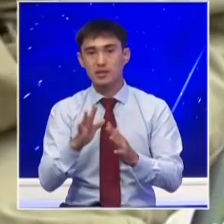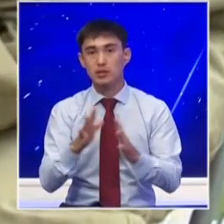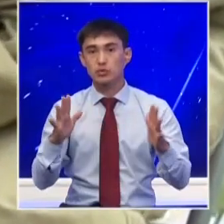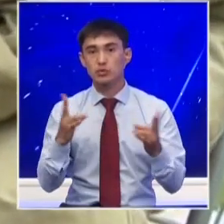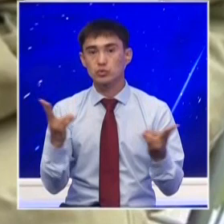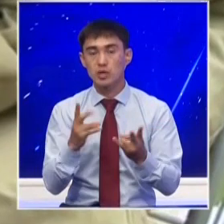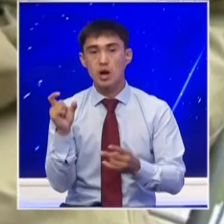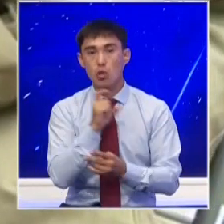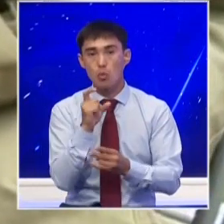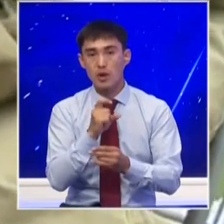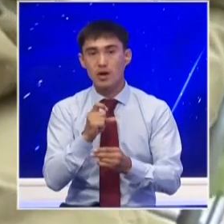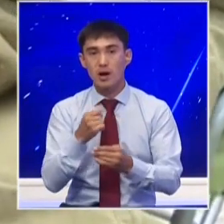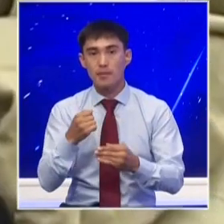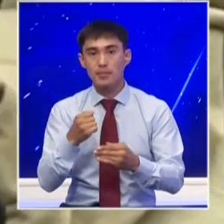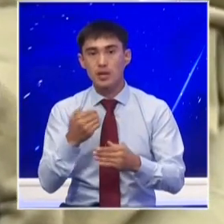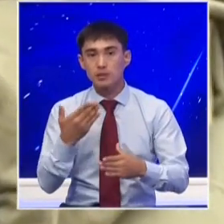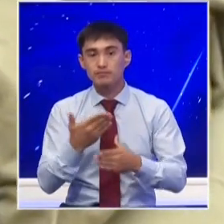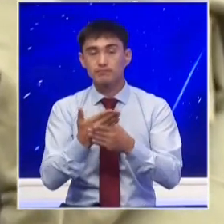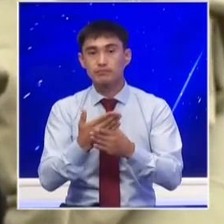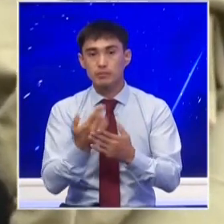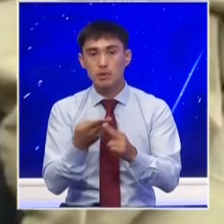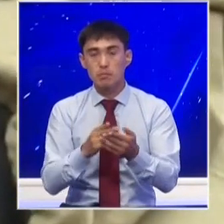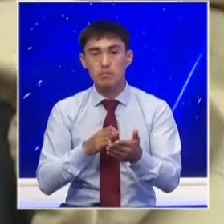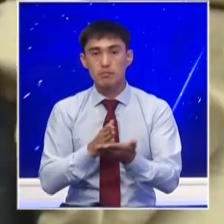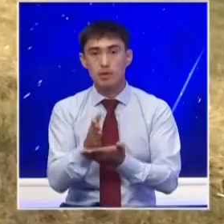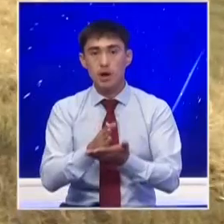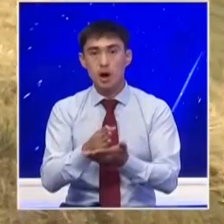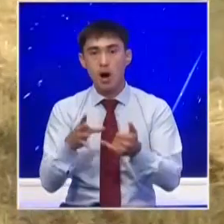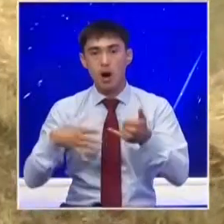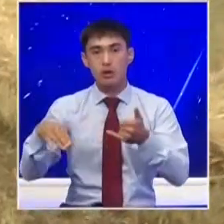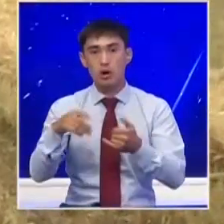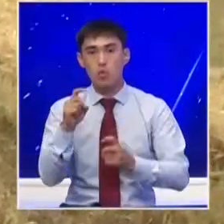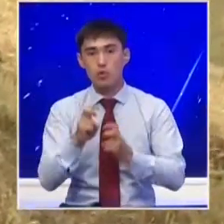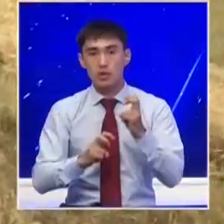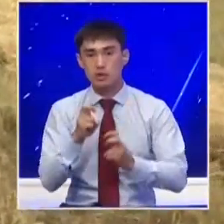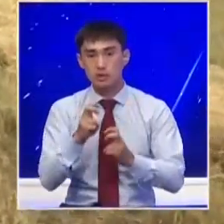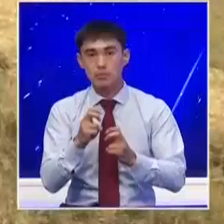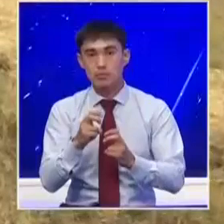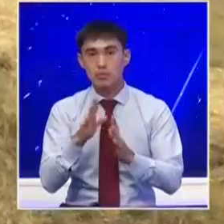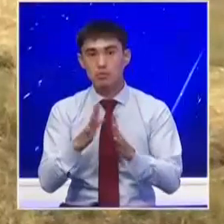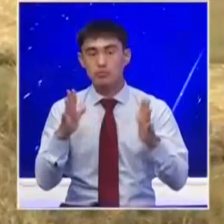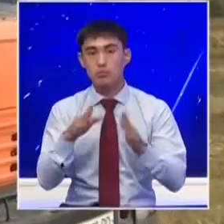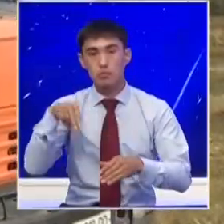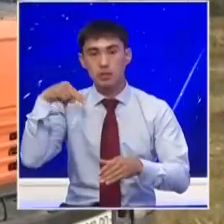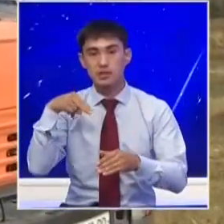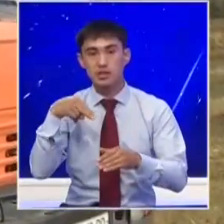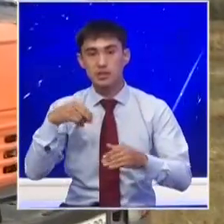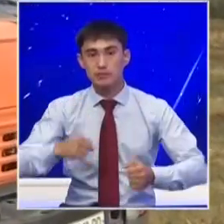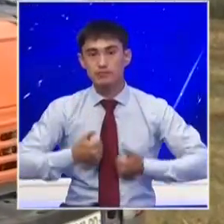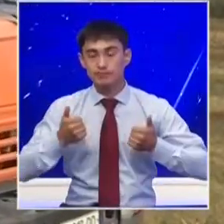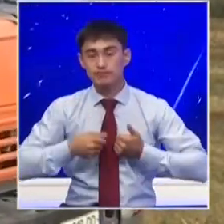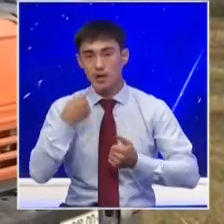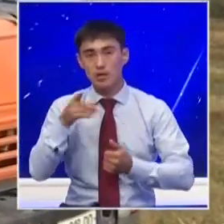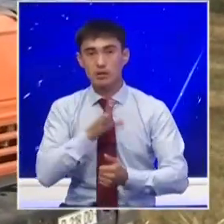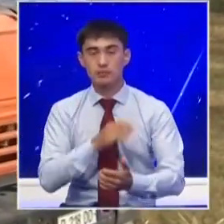шарт. Экономика арқа сүйерлік тағы бір сала агроөнеркәсіп кешені. Әлеуеті зор. Президент серпіліс жасау